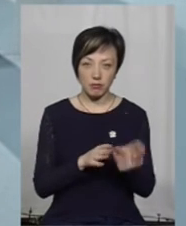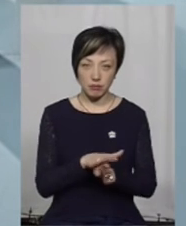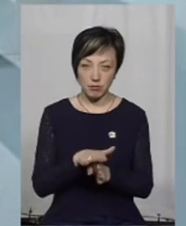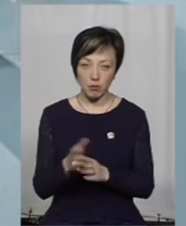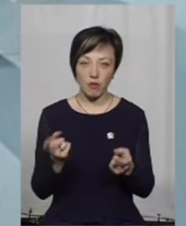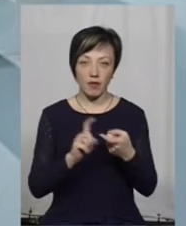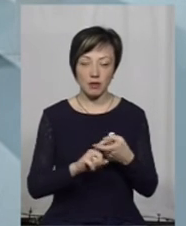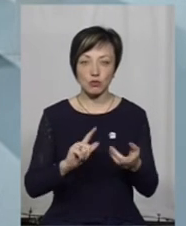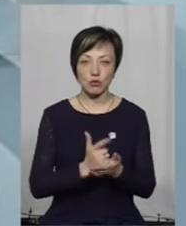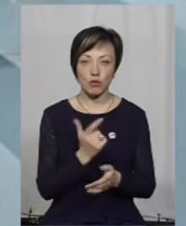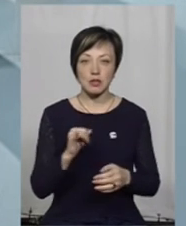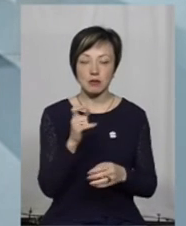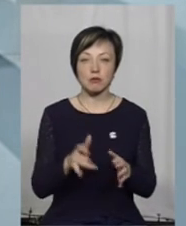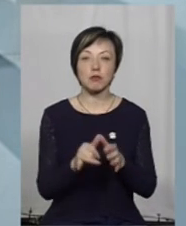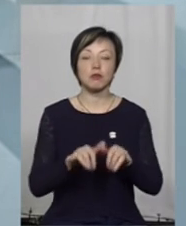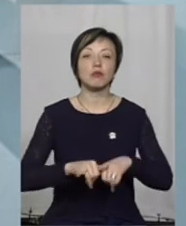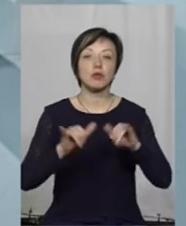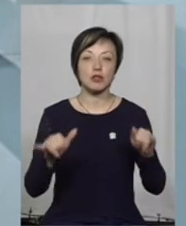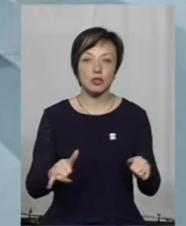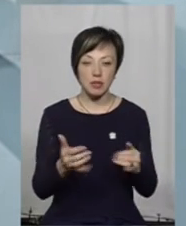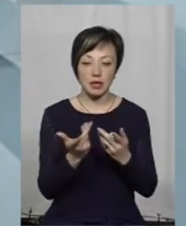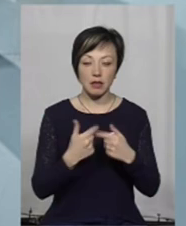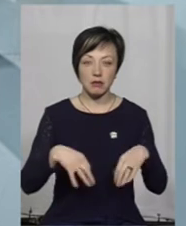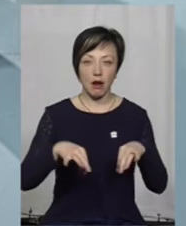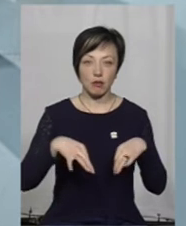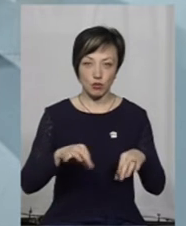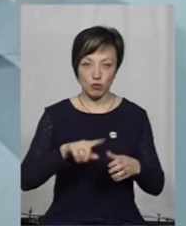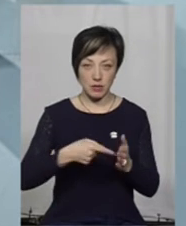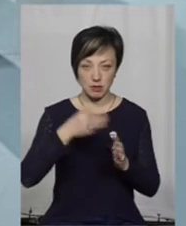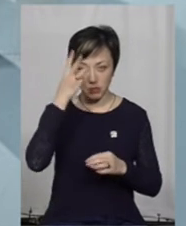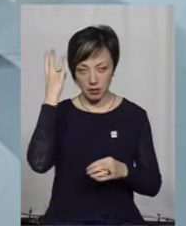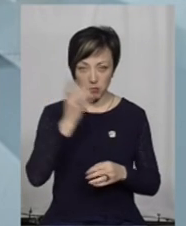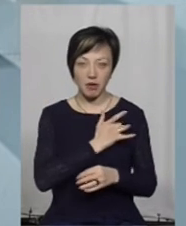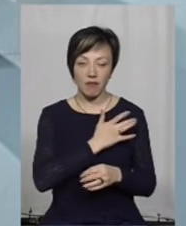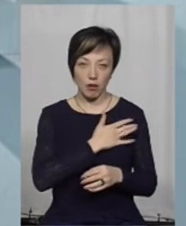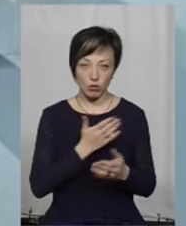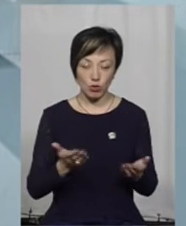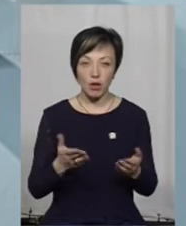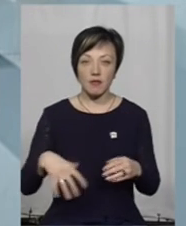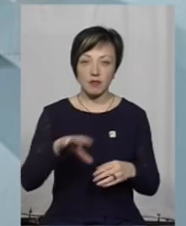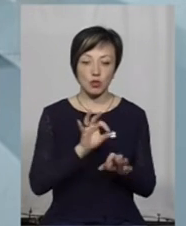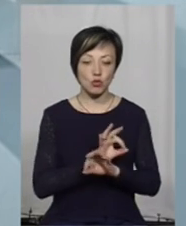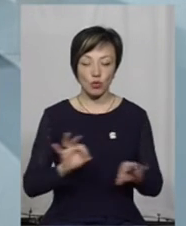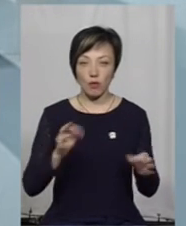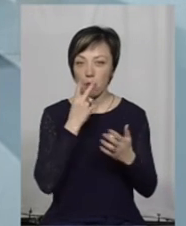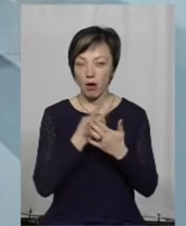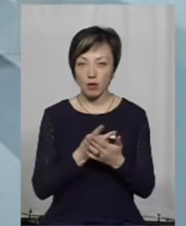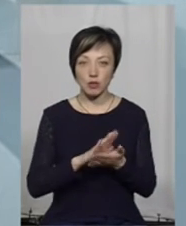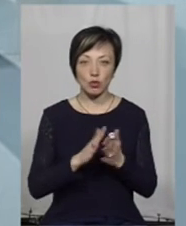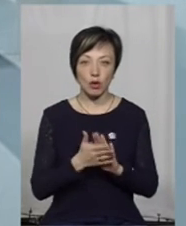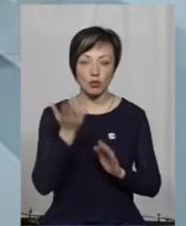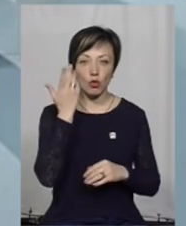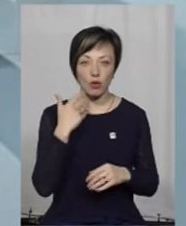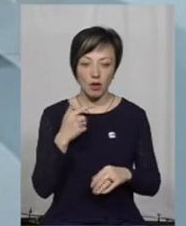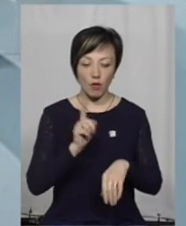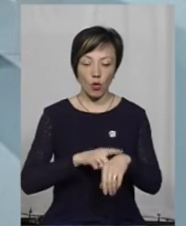також пов'язана знову з збільшенням кількості громадського транспорту, тому що приватного транспорту. Ми всі чудово спостерігаємо ту картину,